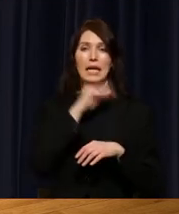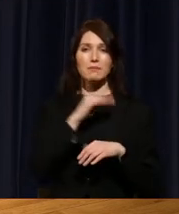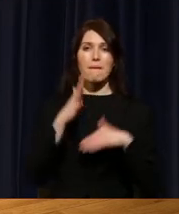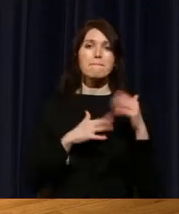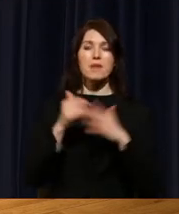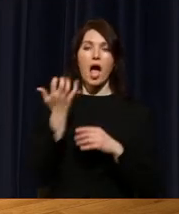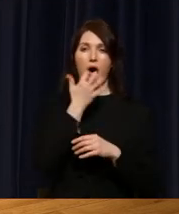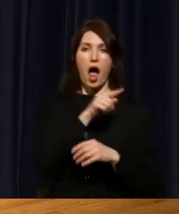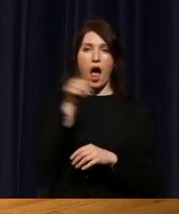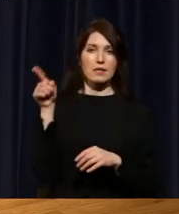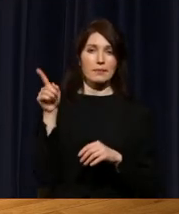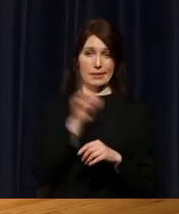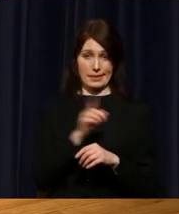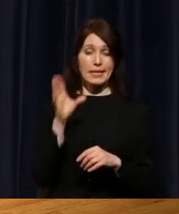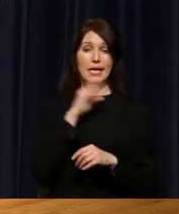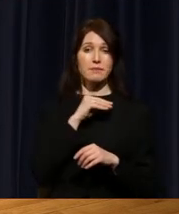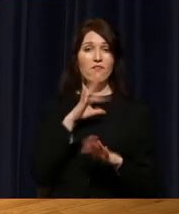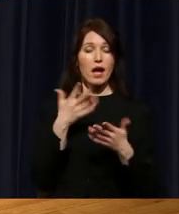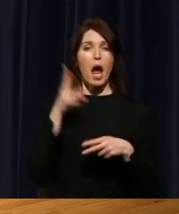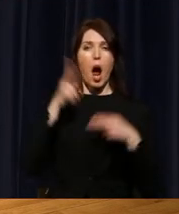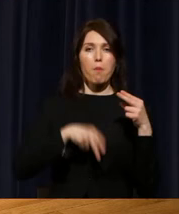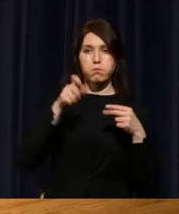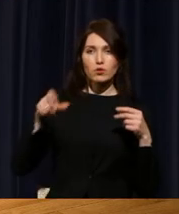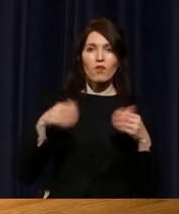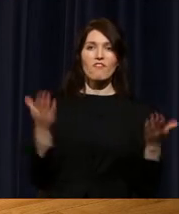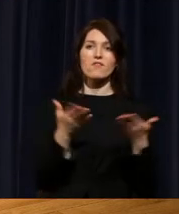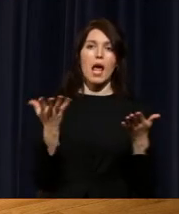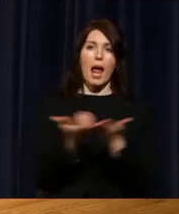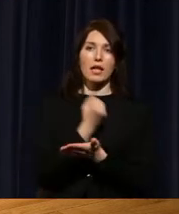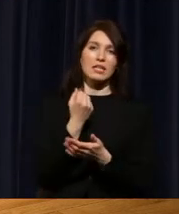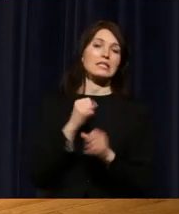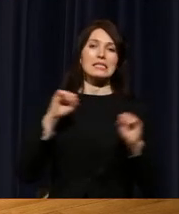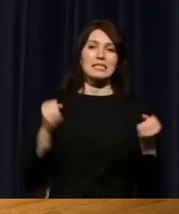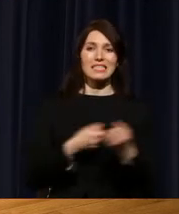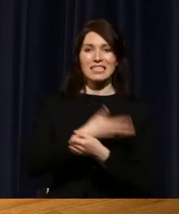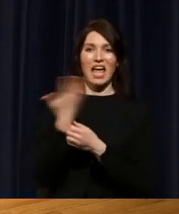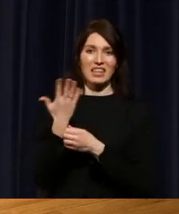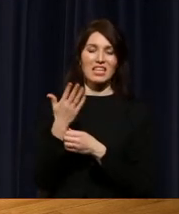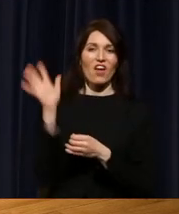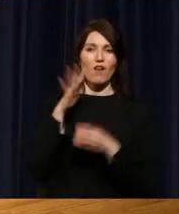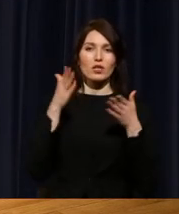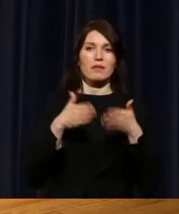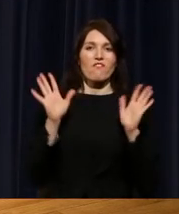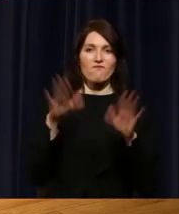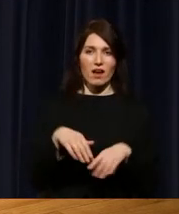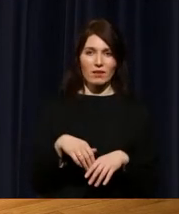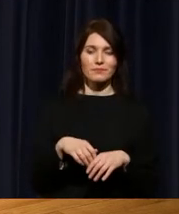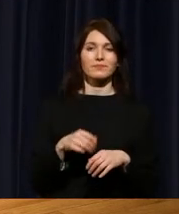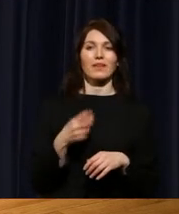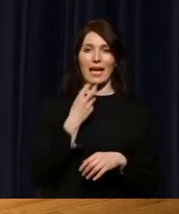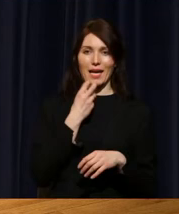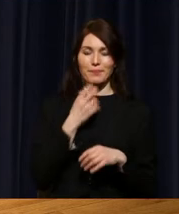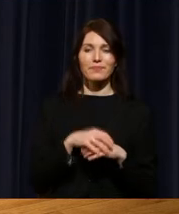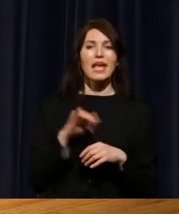praksi ārvalstīs. Un vai absolventi var viegli atrast darbu Ziemeļvalstu klīnikās? Nu, es